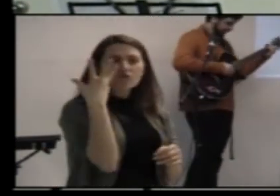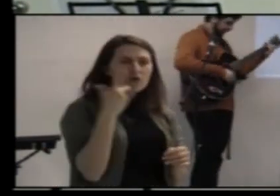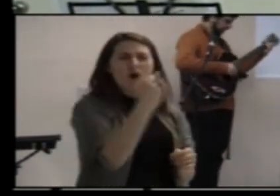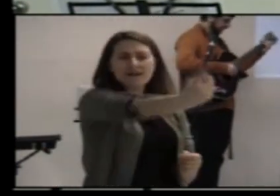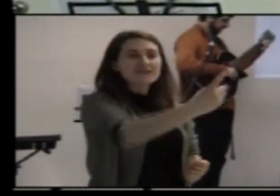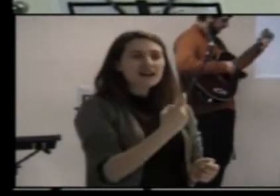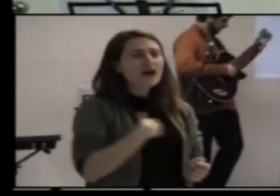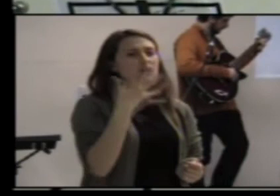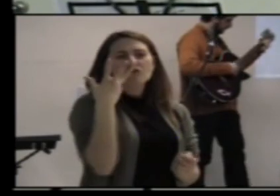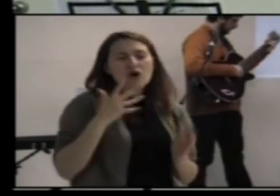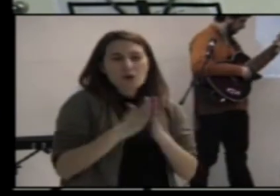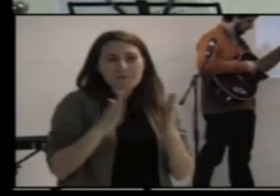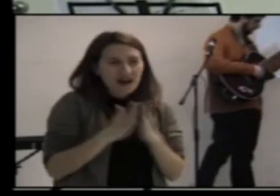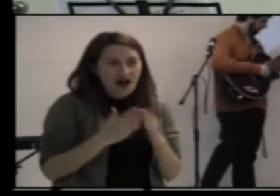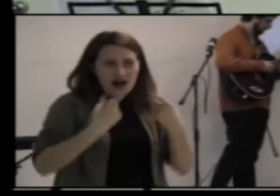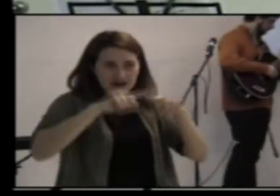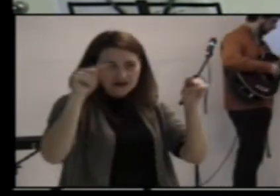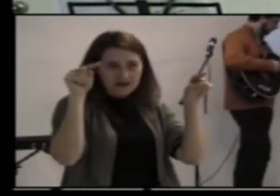barca, tutti ci siamo passati,